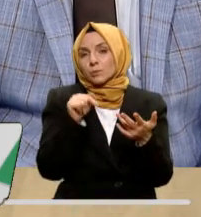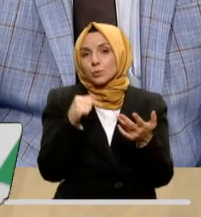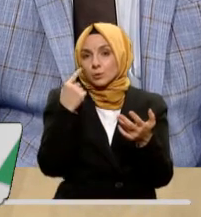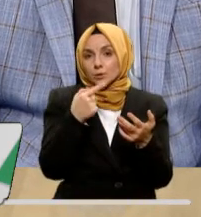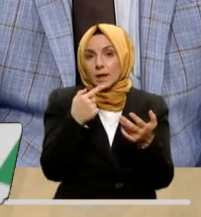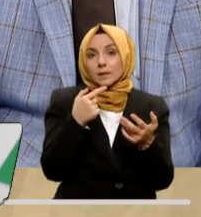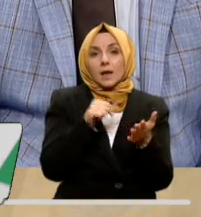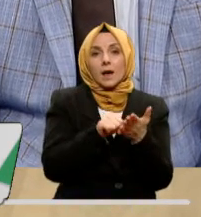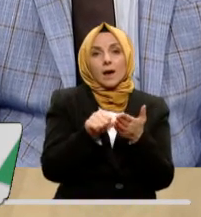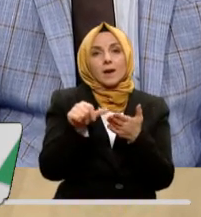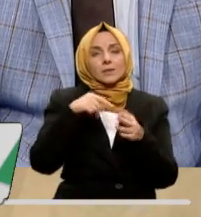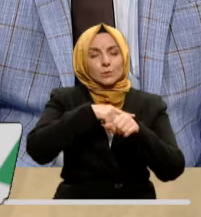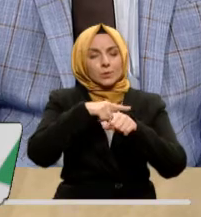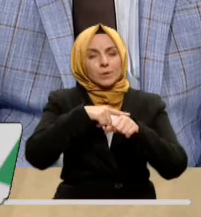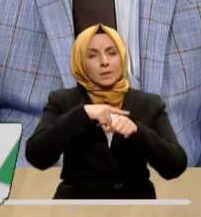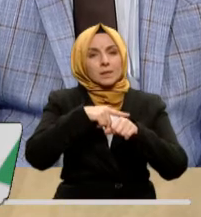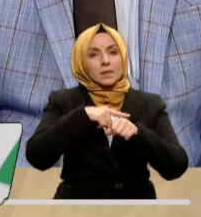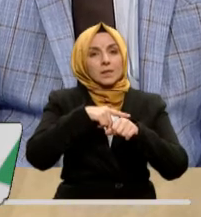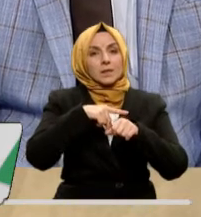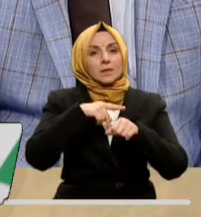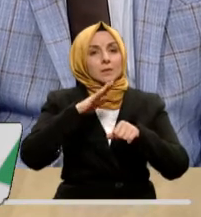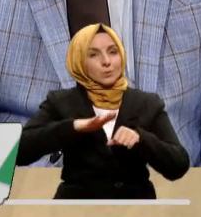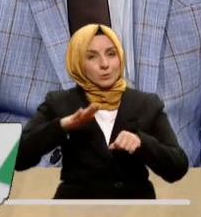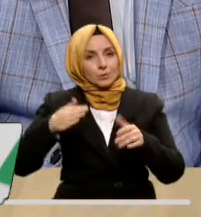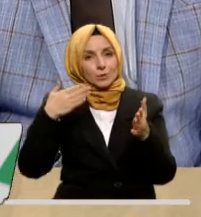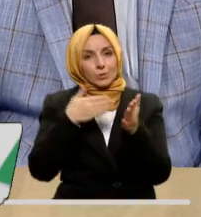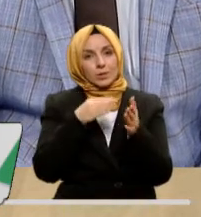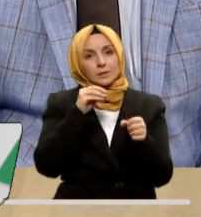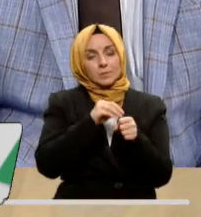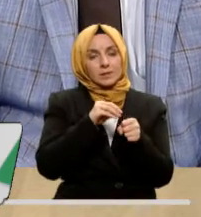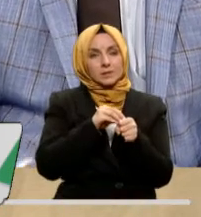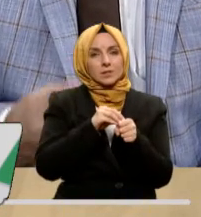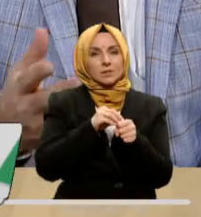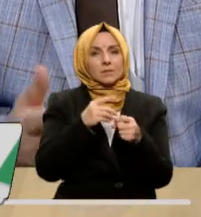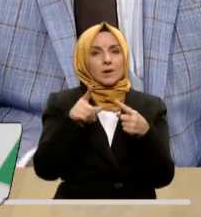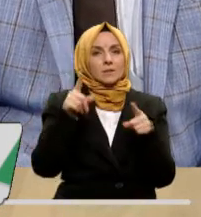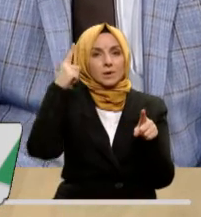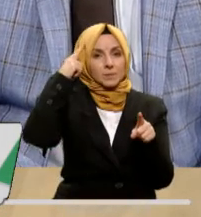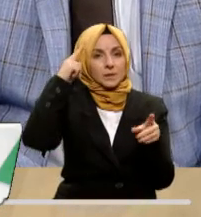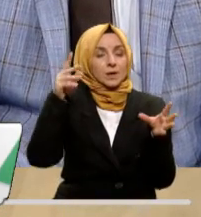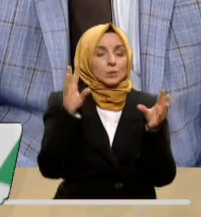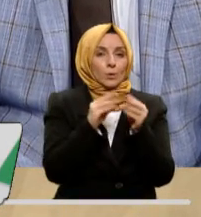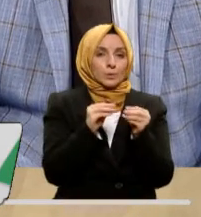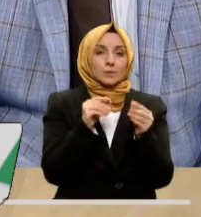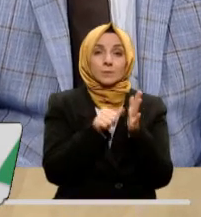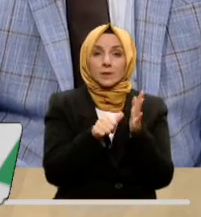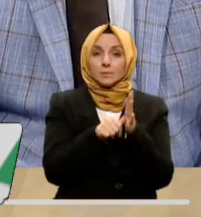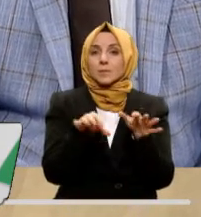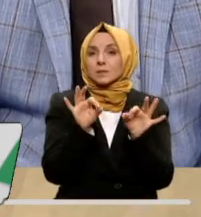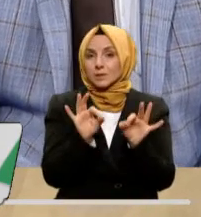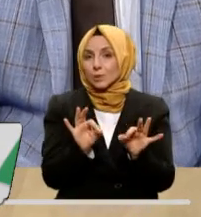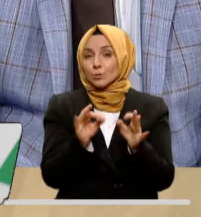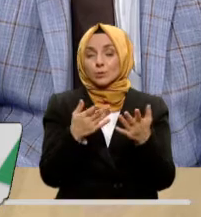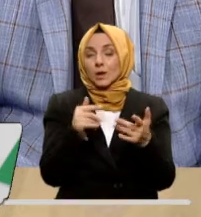dönemin çocuğuna ulaşabilecek bir mantar değil hareket etmeye çalışıyoruz biz bugünkü çocuğumuzun ihtiyacını hangi